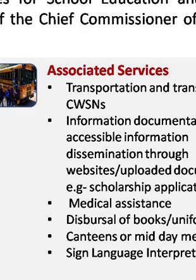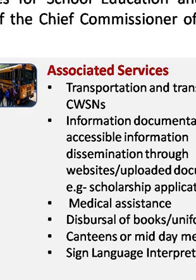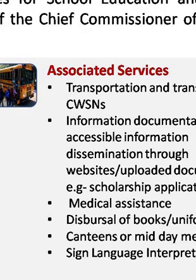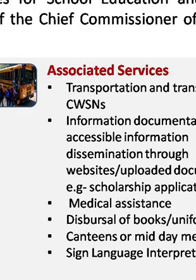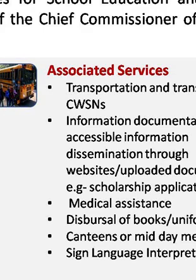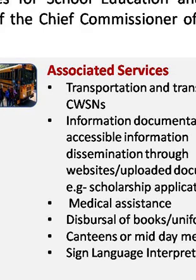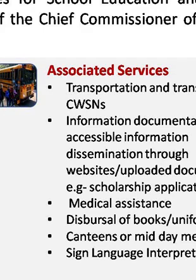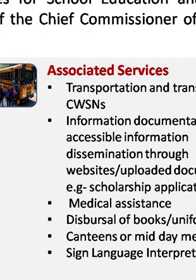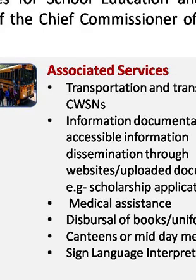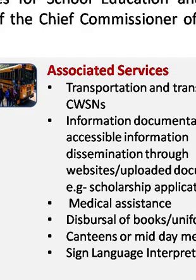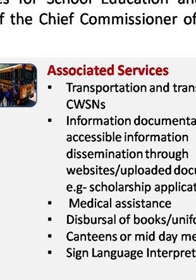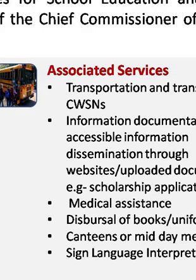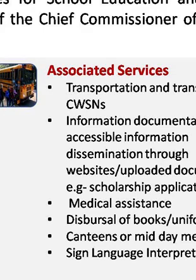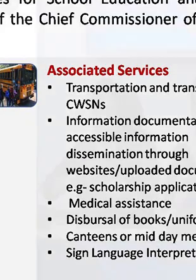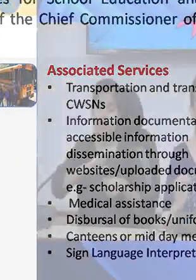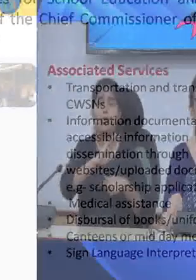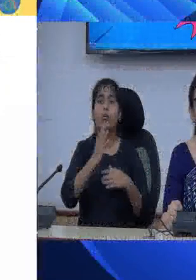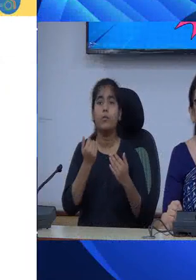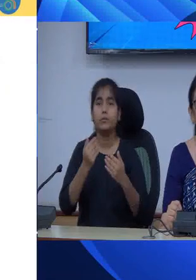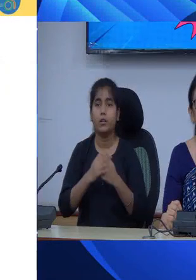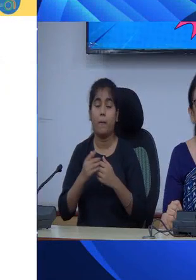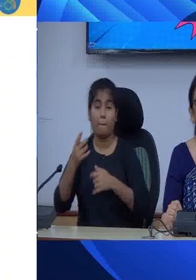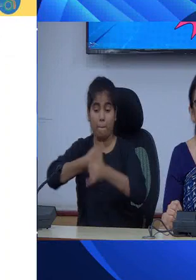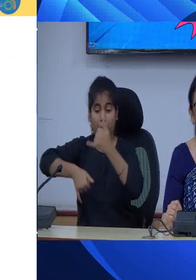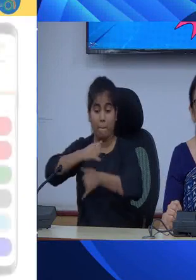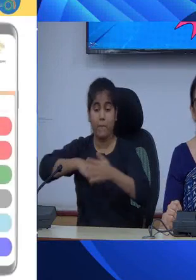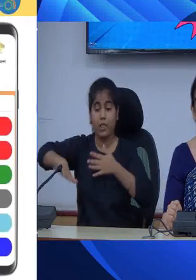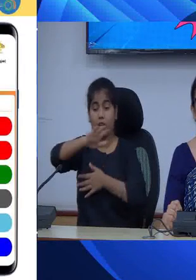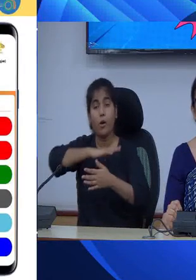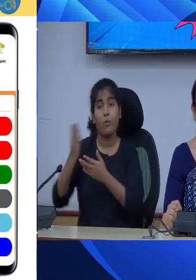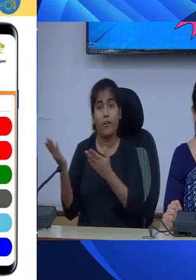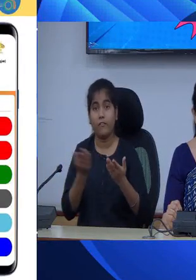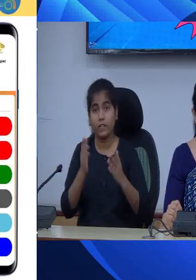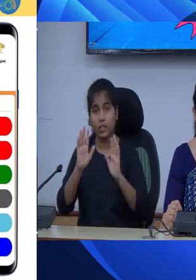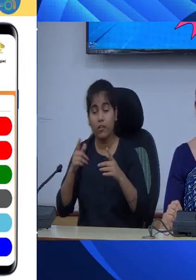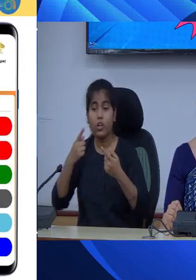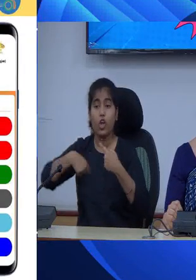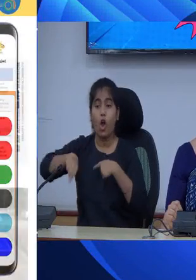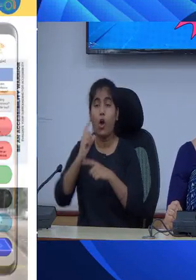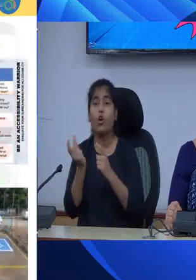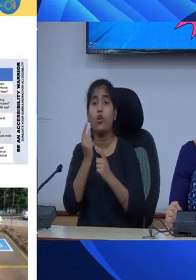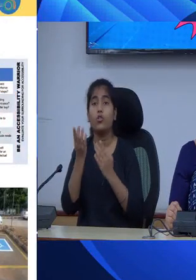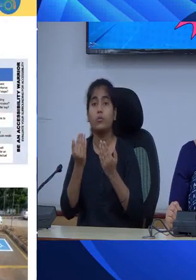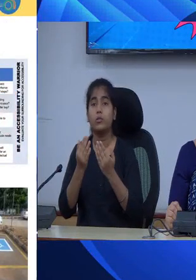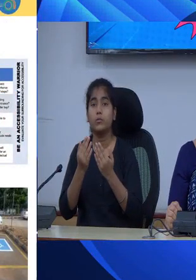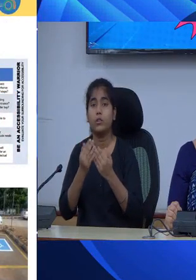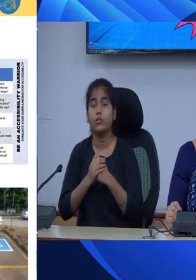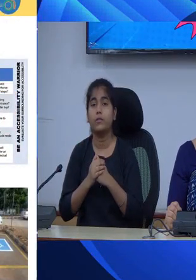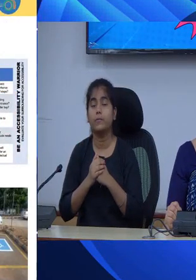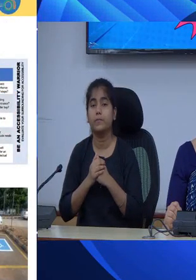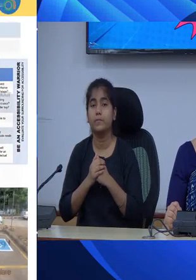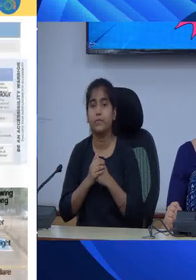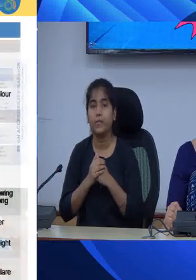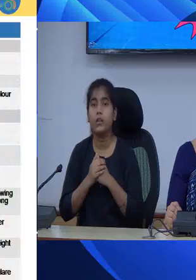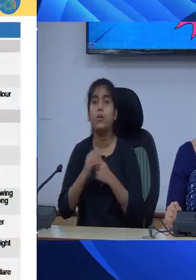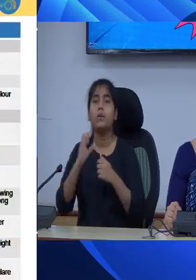आपने रैंप प्रोवाइड किया है क्या? आप सोचा है प्लेग्राउंड के अंदर क्या फैसिलिटीज़ हैं कि सब लोग उसको यूज़ कर पाएँ? आपकी